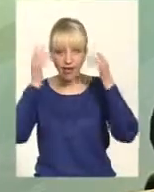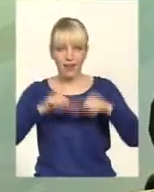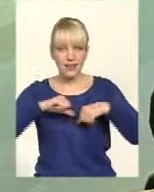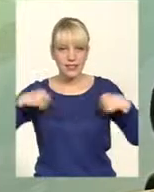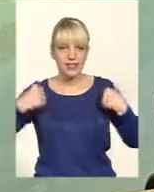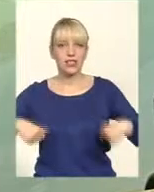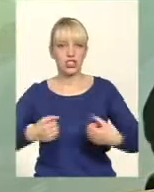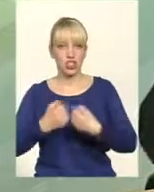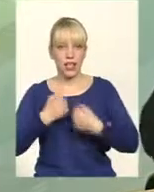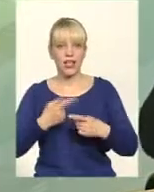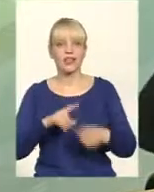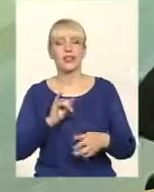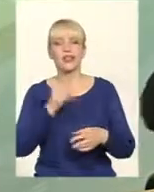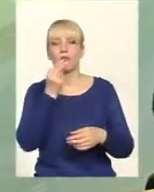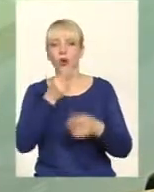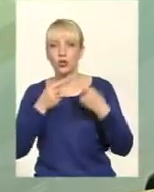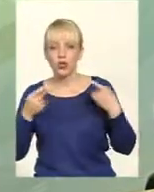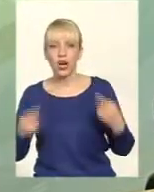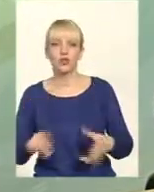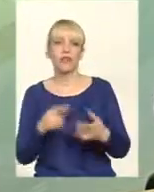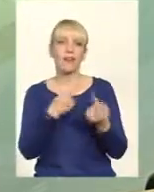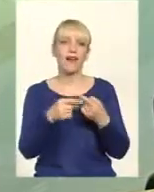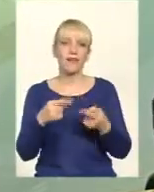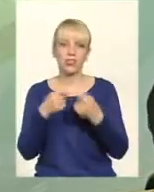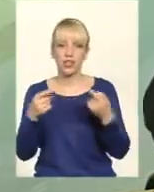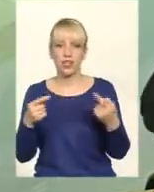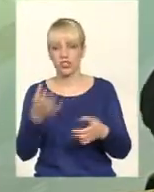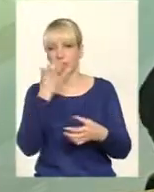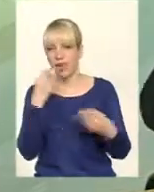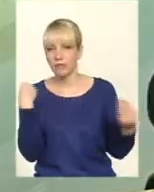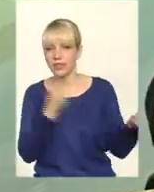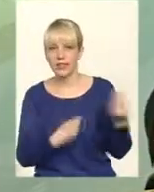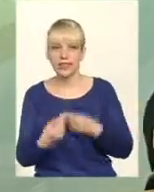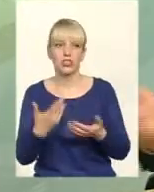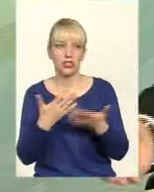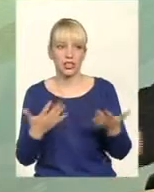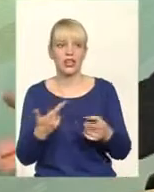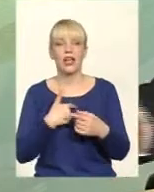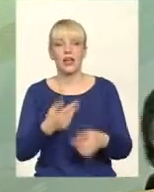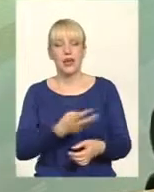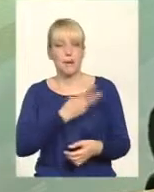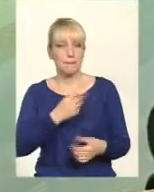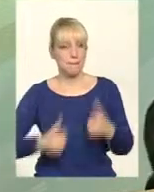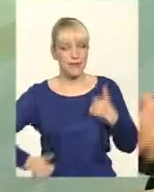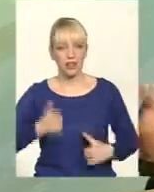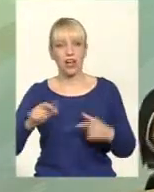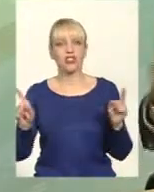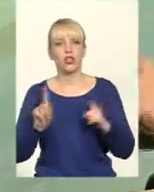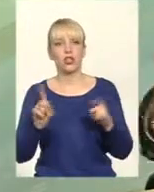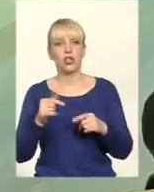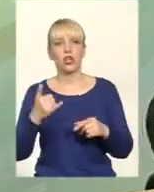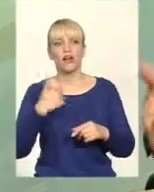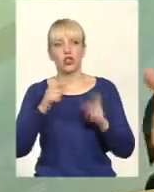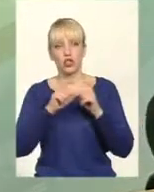про продукти харчування, про інші речі, ну, теплі речі там, да? От я пишаюсь тим, що нас там в школі